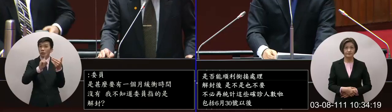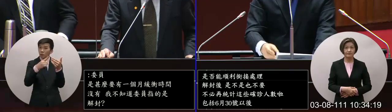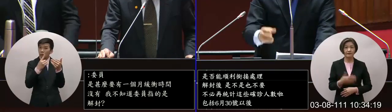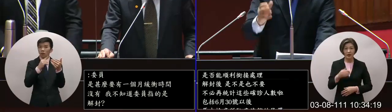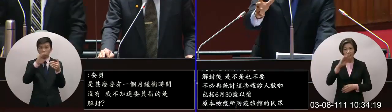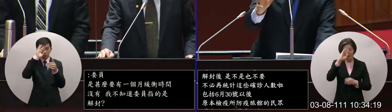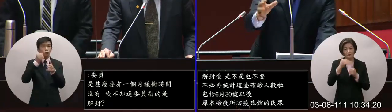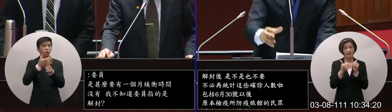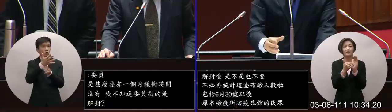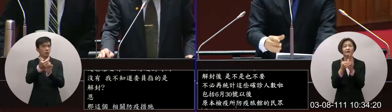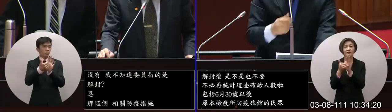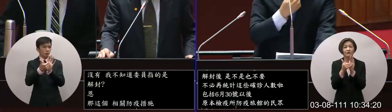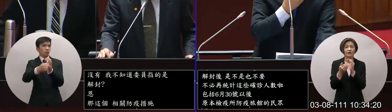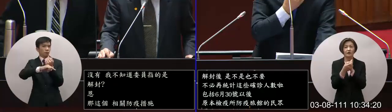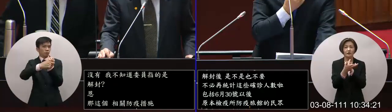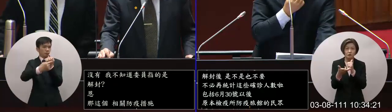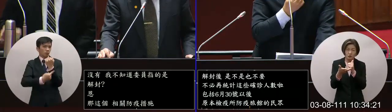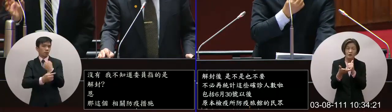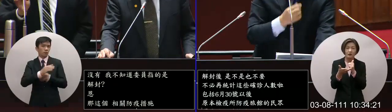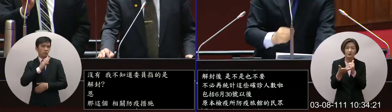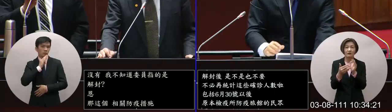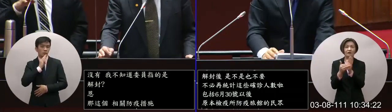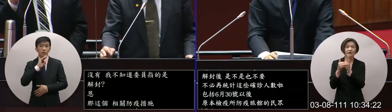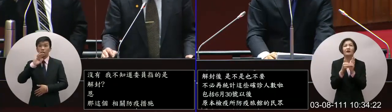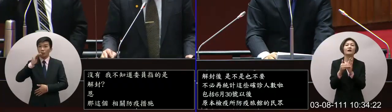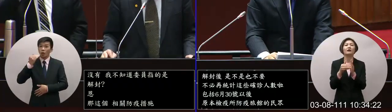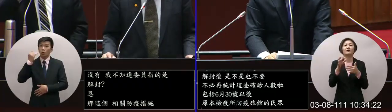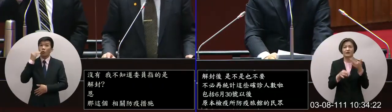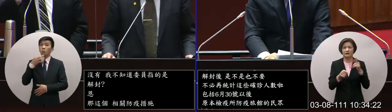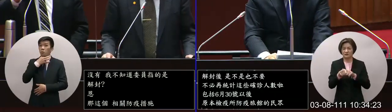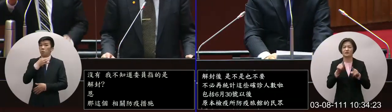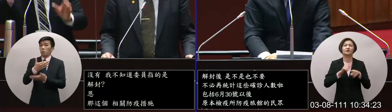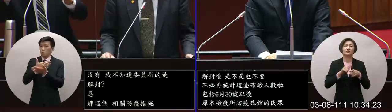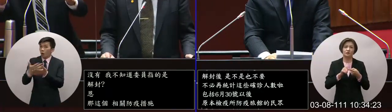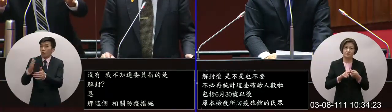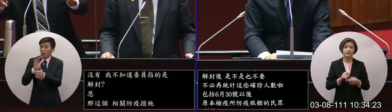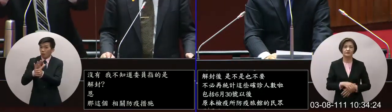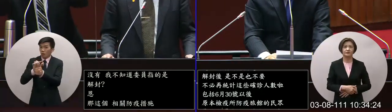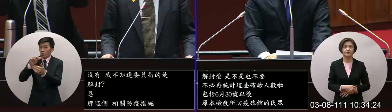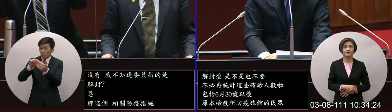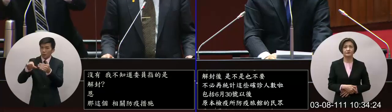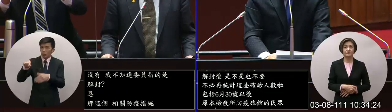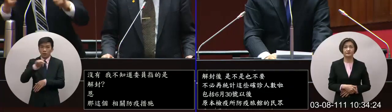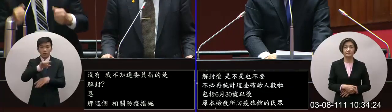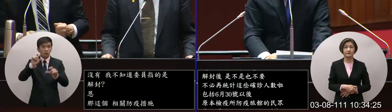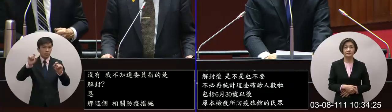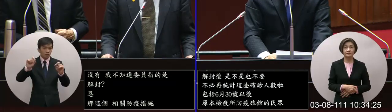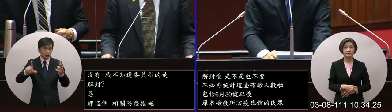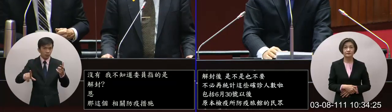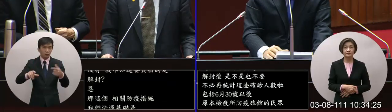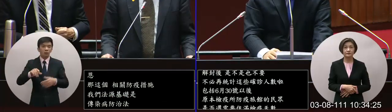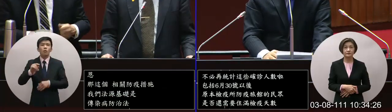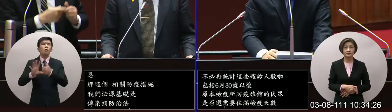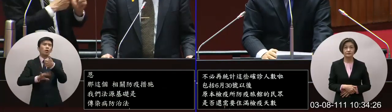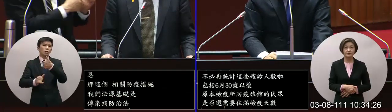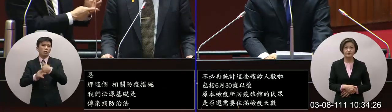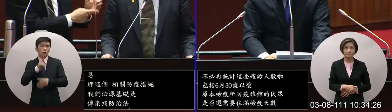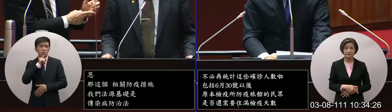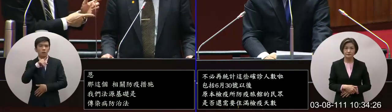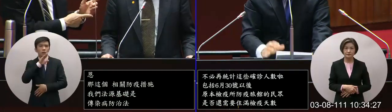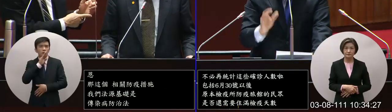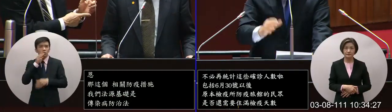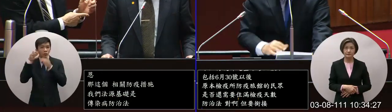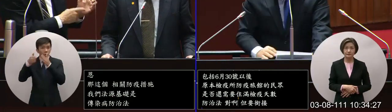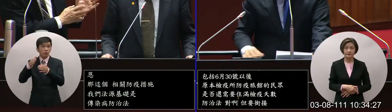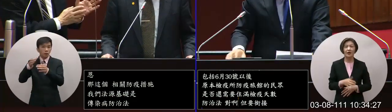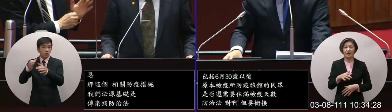防治法对啊，但是你要衔接 条例，好，那当然是 经费的问题。委员，你讲的是经济上的那个纾困条例，还是防